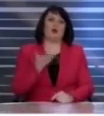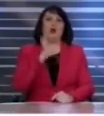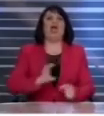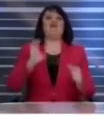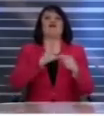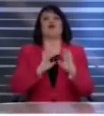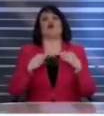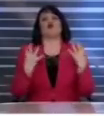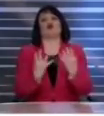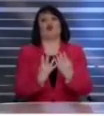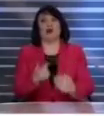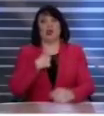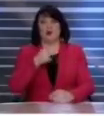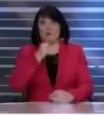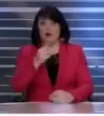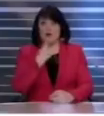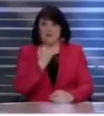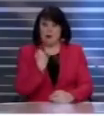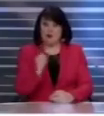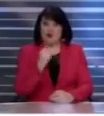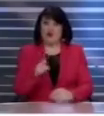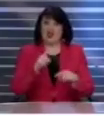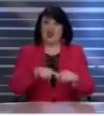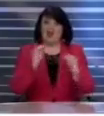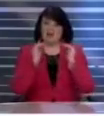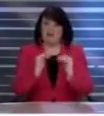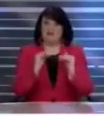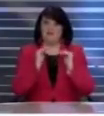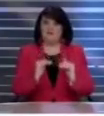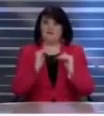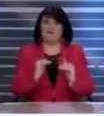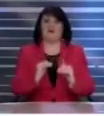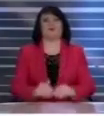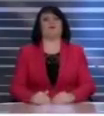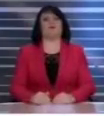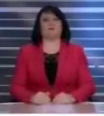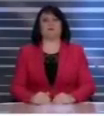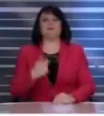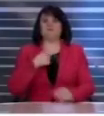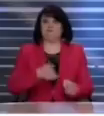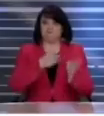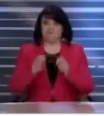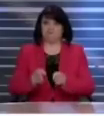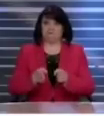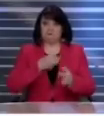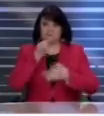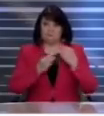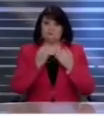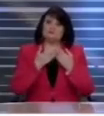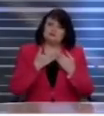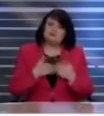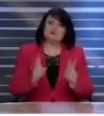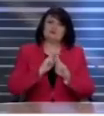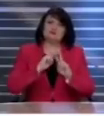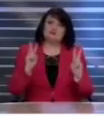την Ευρωζώνη, κάτι που εγώ μονίμως αρνιόμουν. Από την πλευρά μου άλλωστε πάντοτε φρόντισα να μιλάω ανοιχτά και